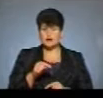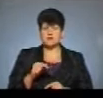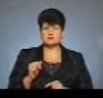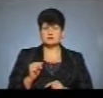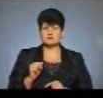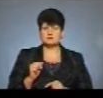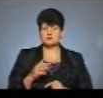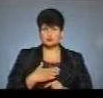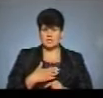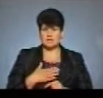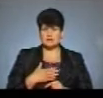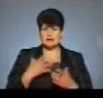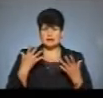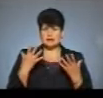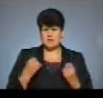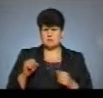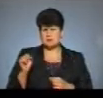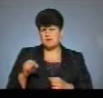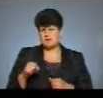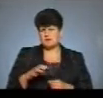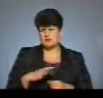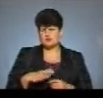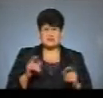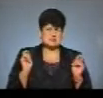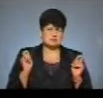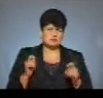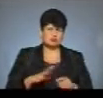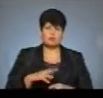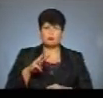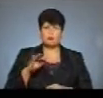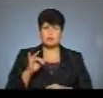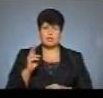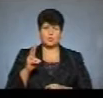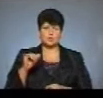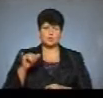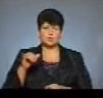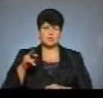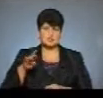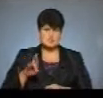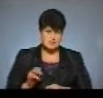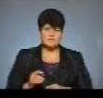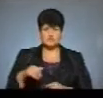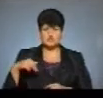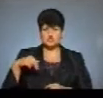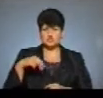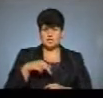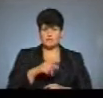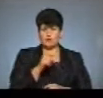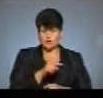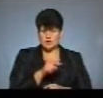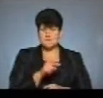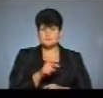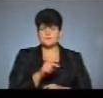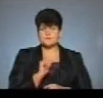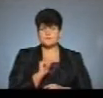нас день пива був, чи що, якийсь сабантуй в Миколинцях. І вони тоді йшли, вона йшла,